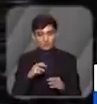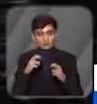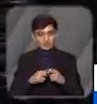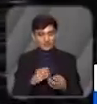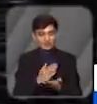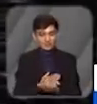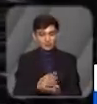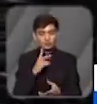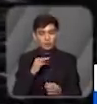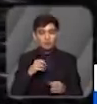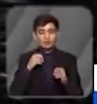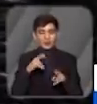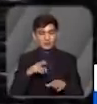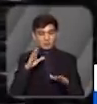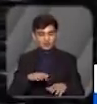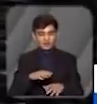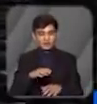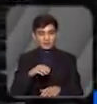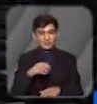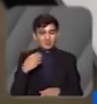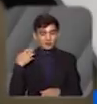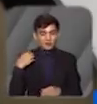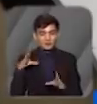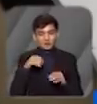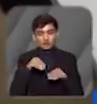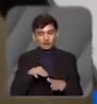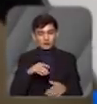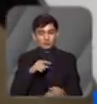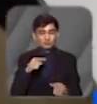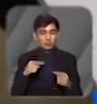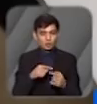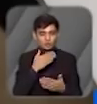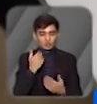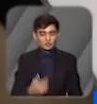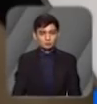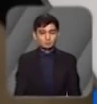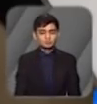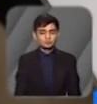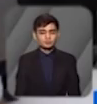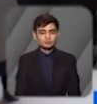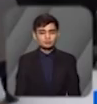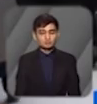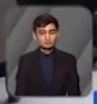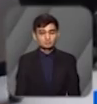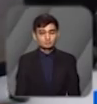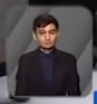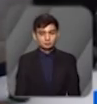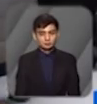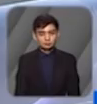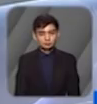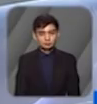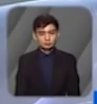қаралуда. Ресми орындар әлі нақты шешім қабылдаған жоқ. Жанар Хужанова, Бағдат Баймурзин, Информбюро, Ақтөбе